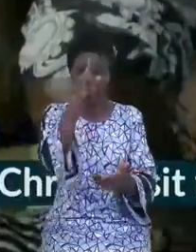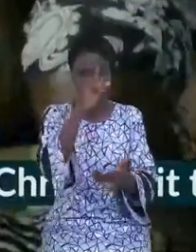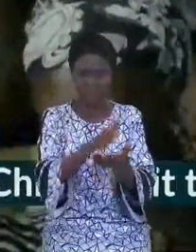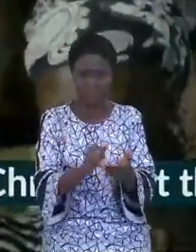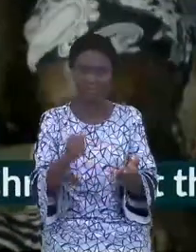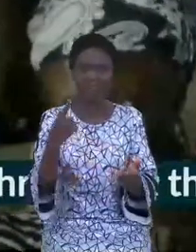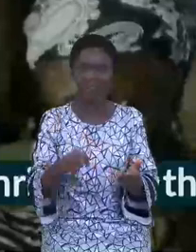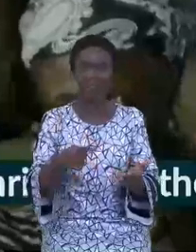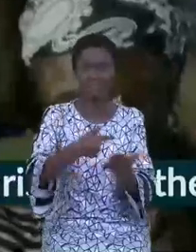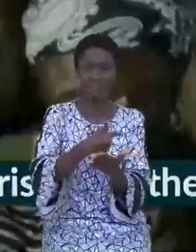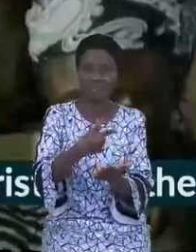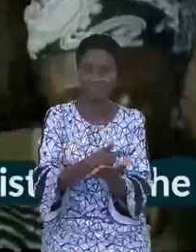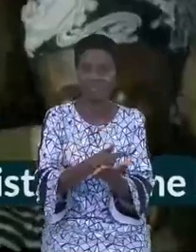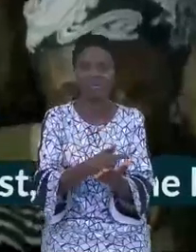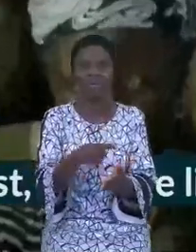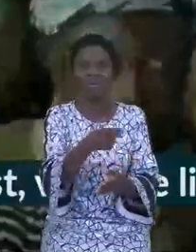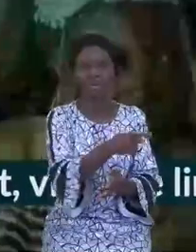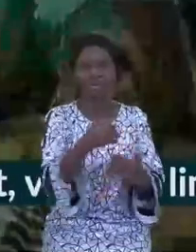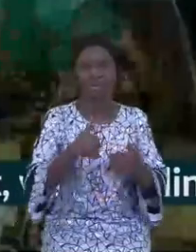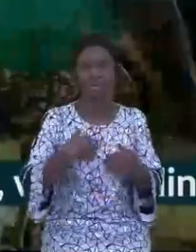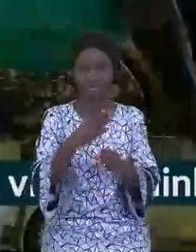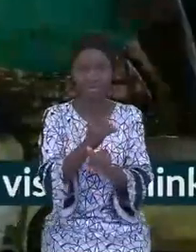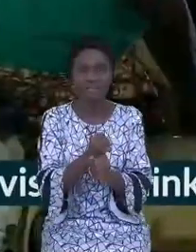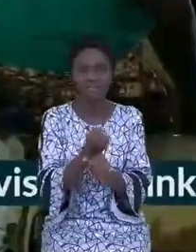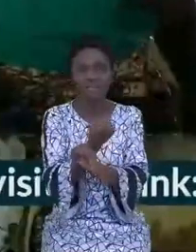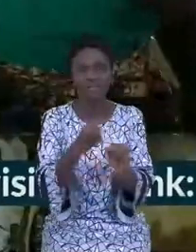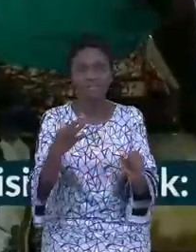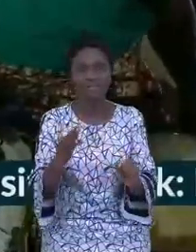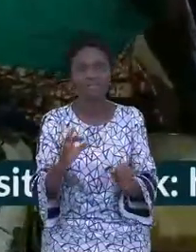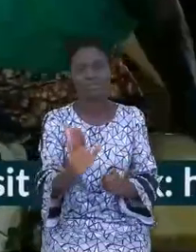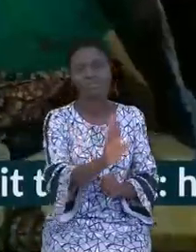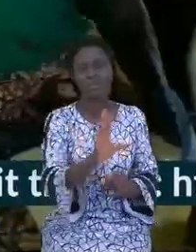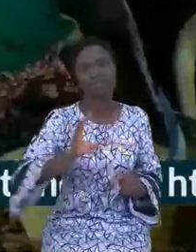croisade, dans vos églises locales.